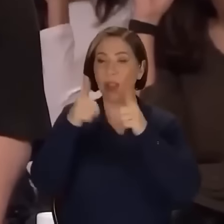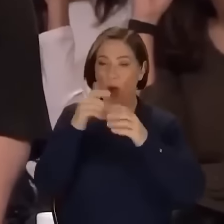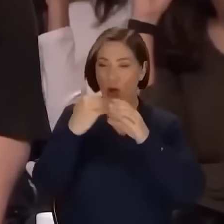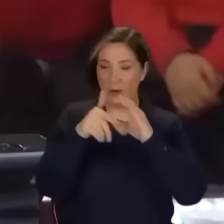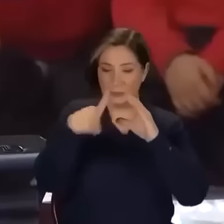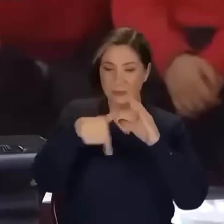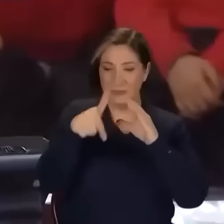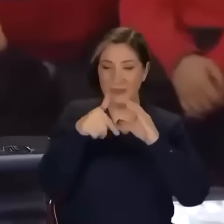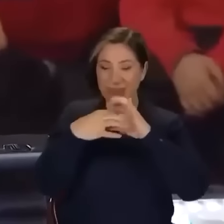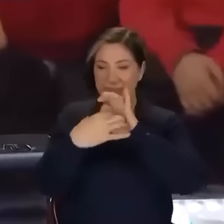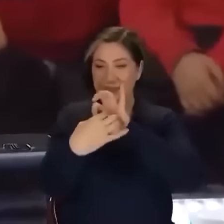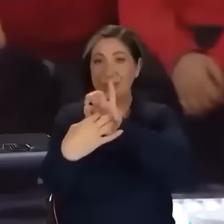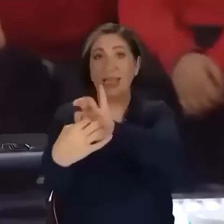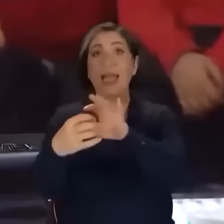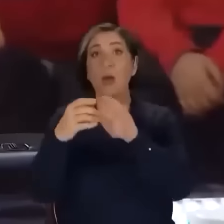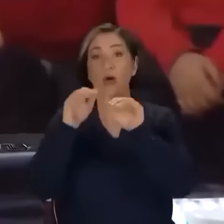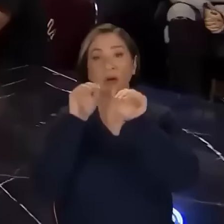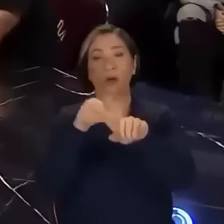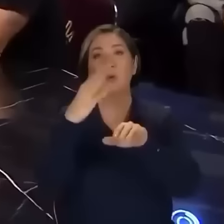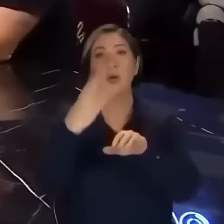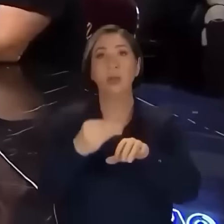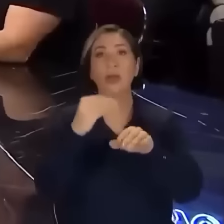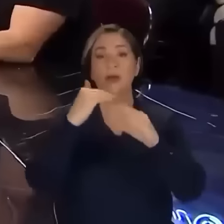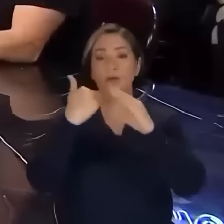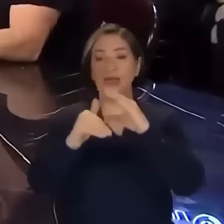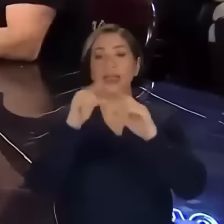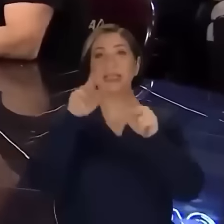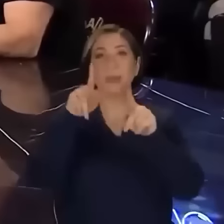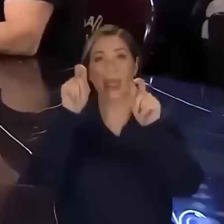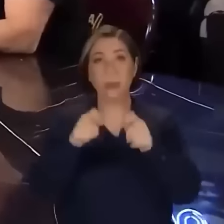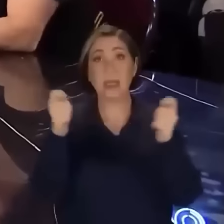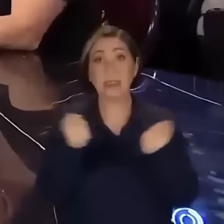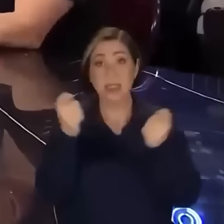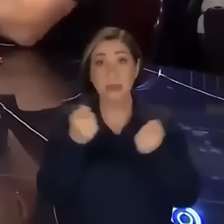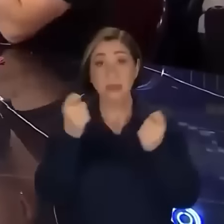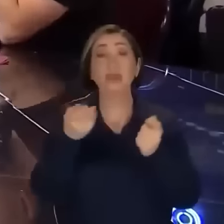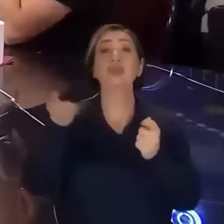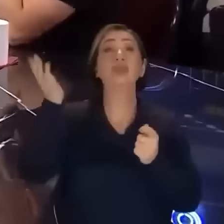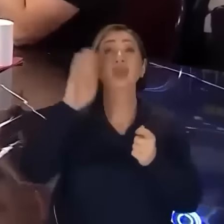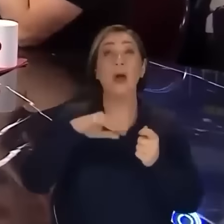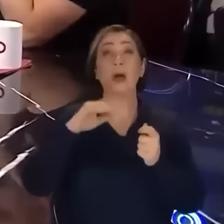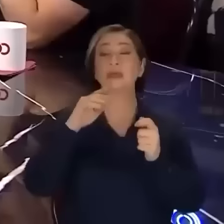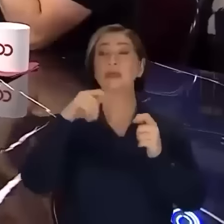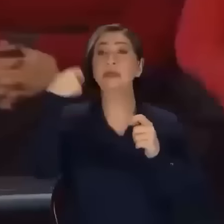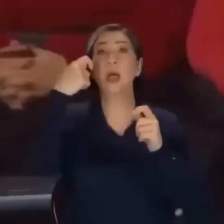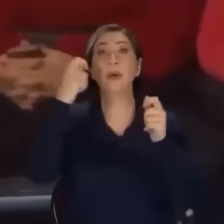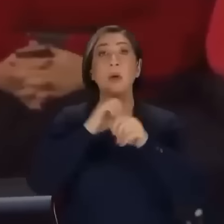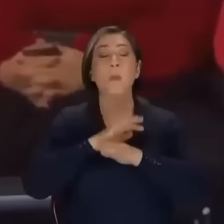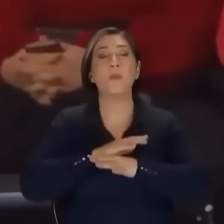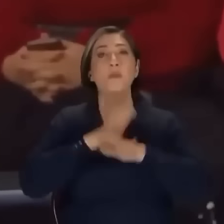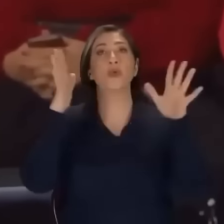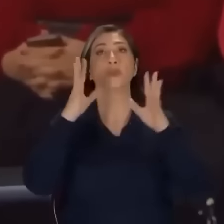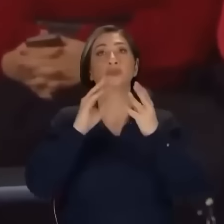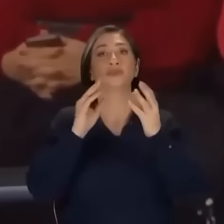finanse ettiği ve video zinciri Home video olarak yapılmış yapılmaya çalışılmış sonra sinemada patlamış